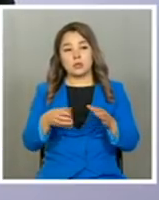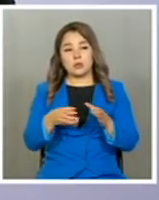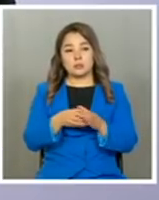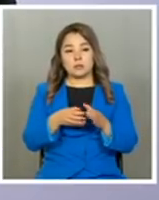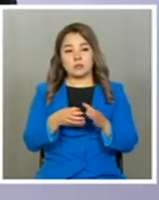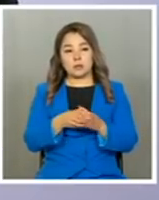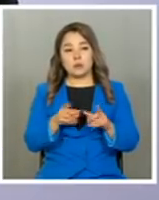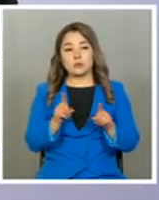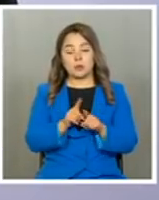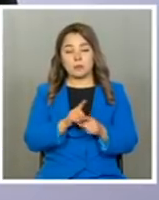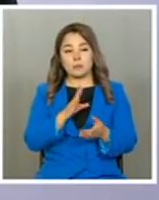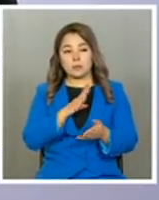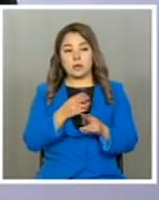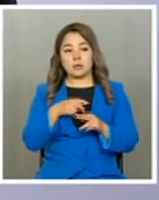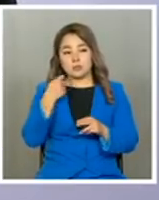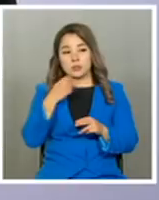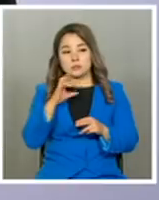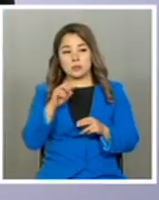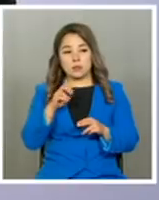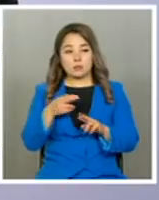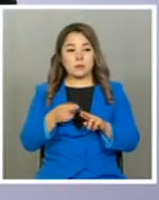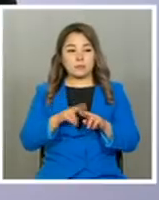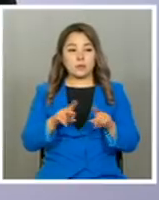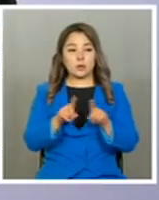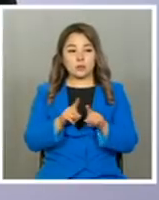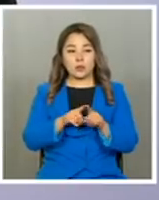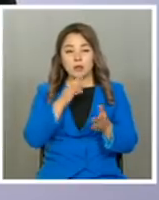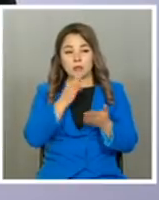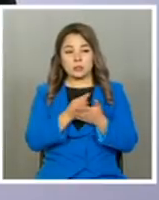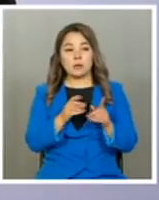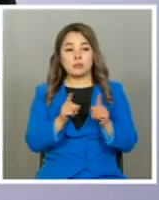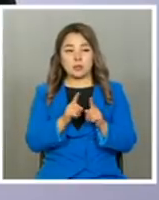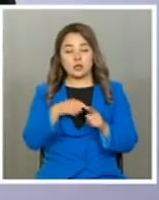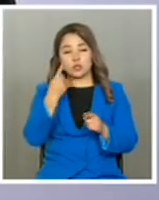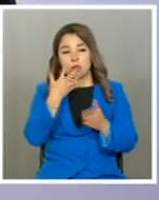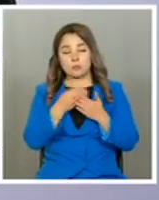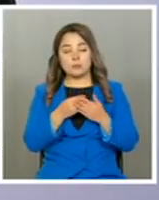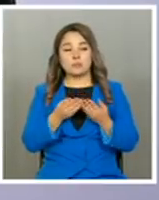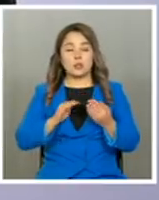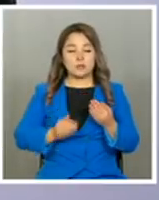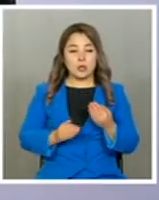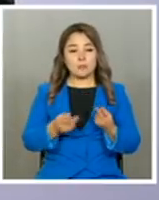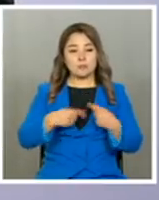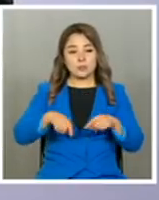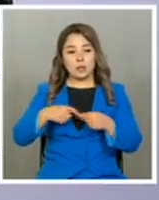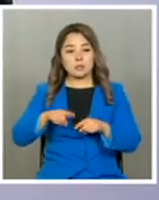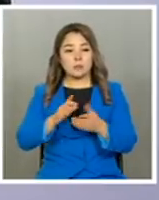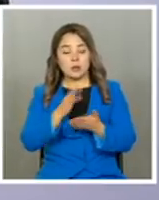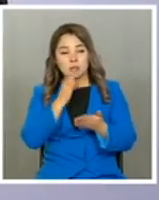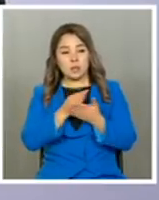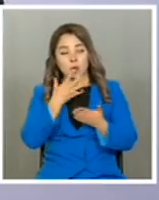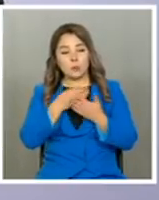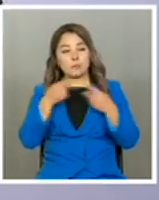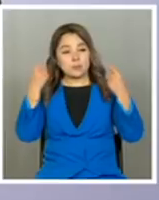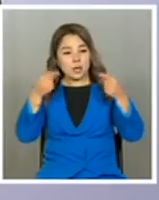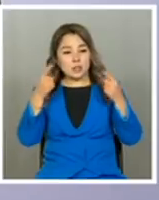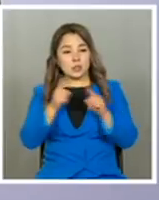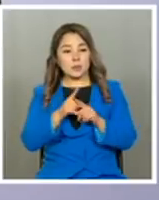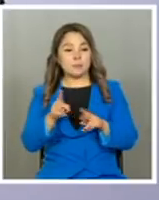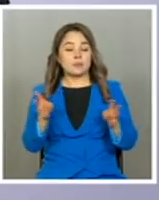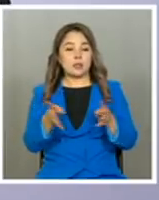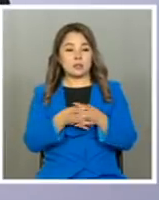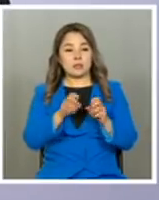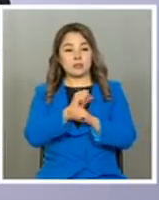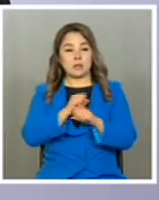Және үйсіндерде малға жеке меншік болды. Үйсіндер өздерінің малдарын, яғни бір-бірінен шатастырып алмау